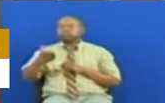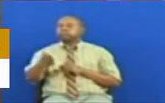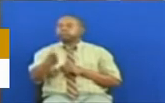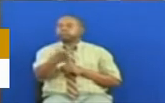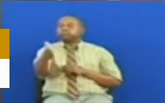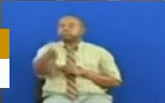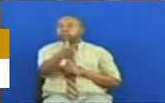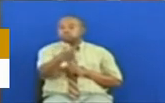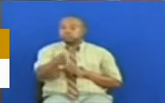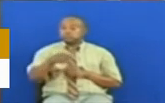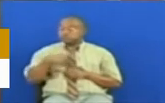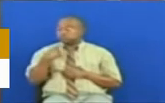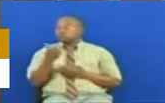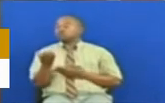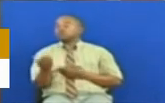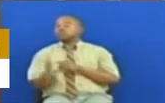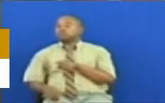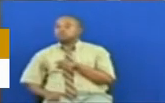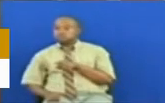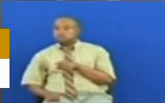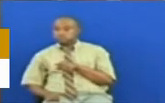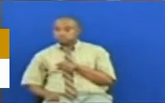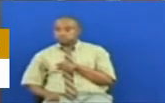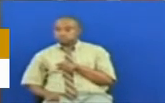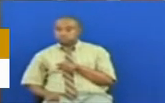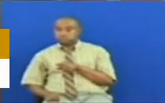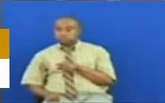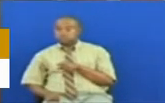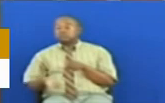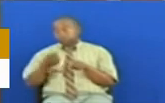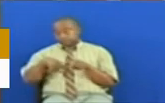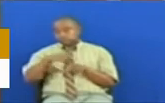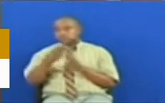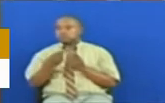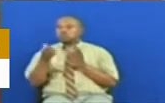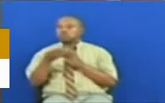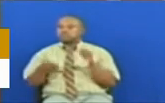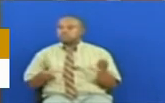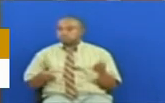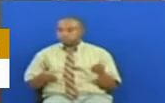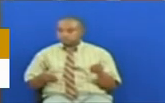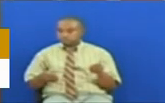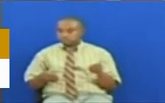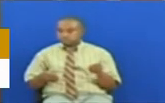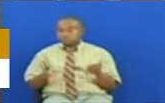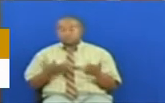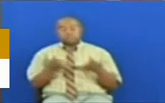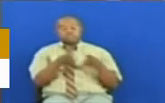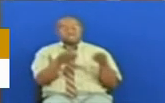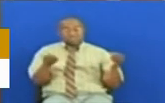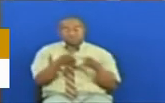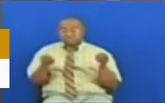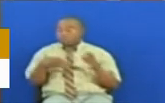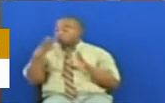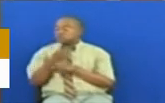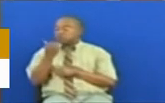kwamba tunangojea, ina maana kwamba bado tutakuwa tunachelewa. Sasa nachelewa utamkuta mtoto sio